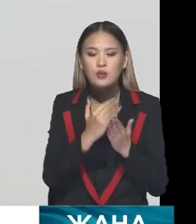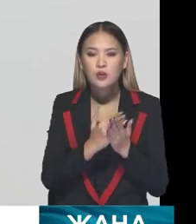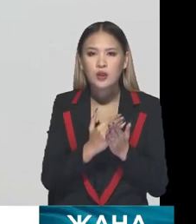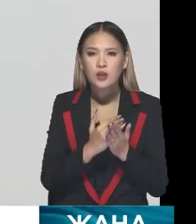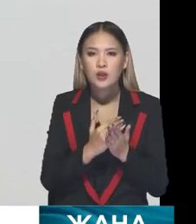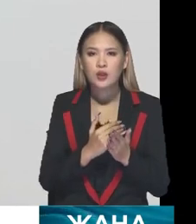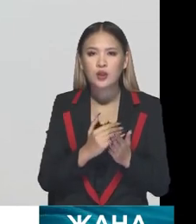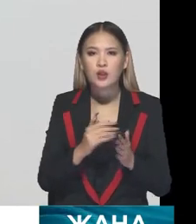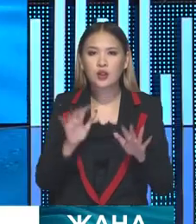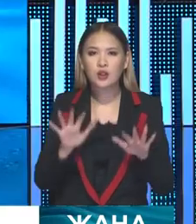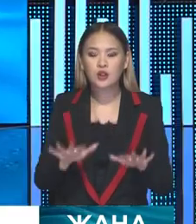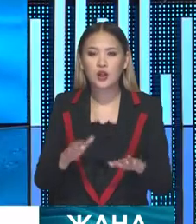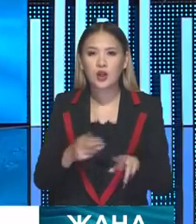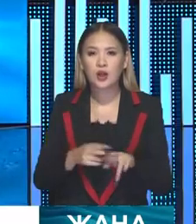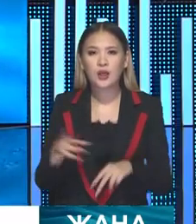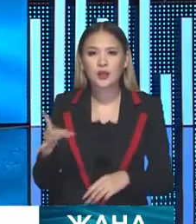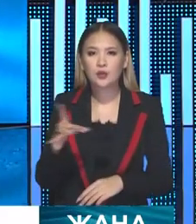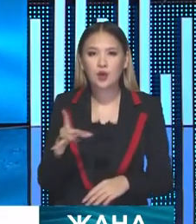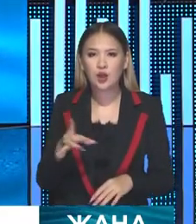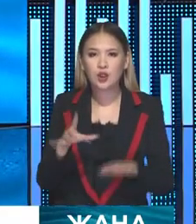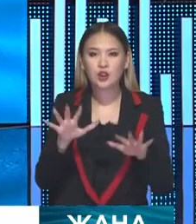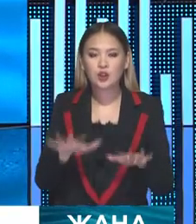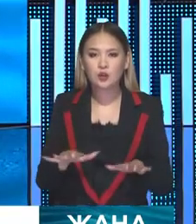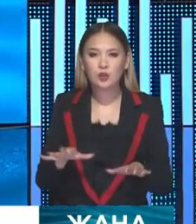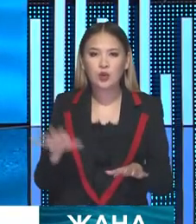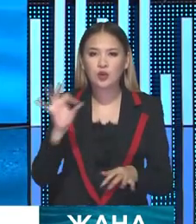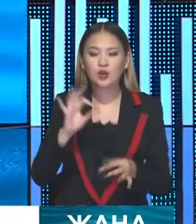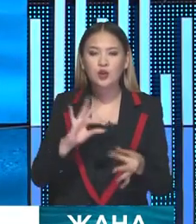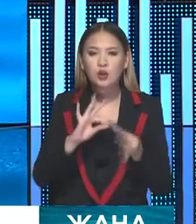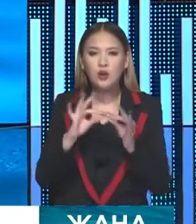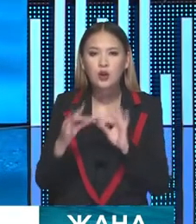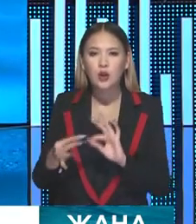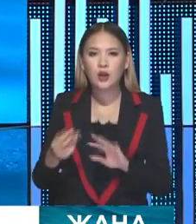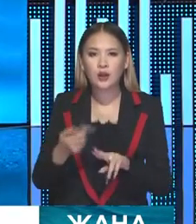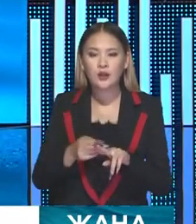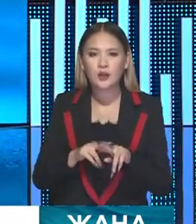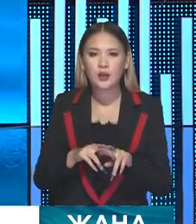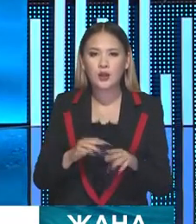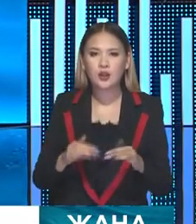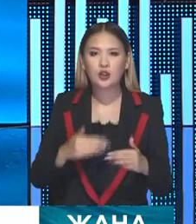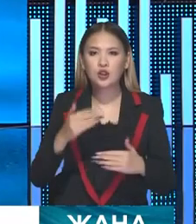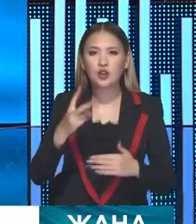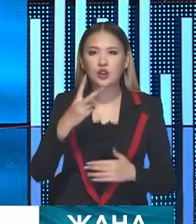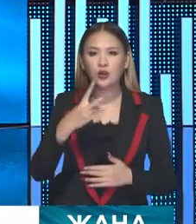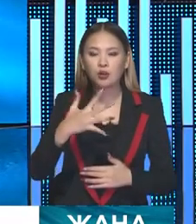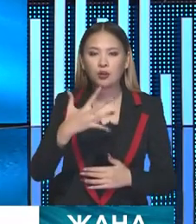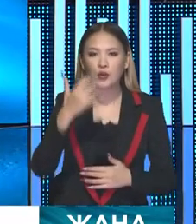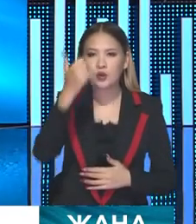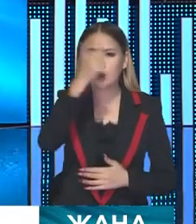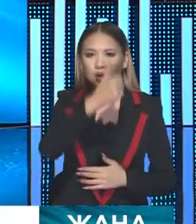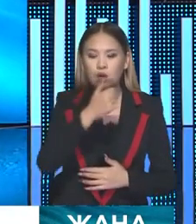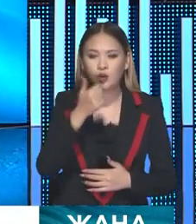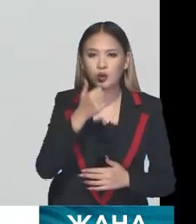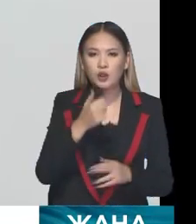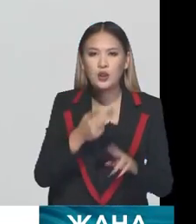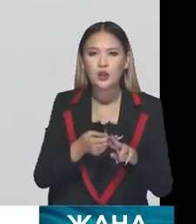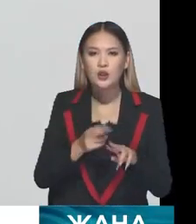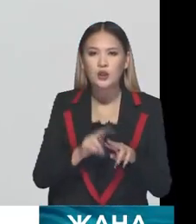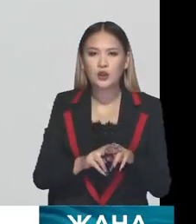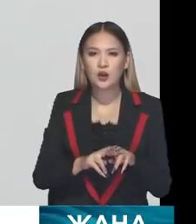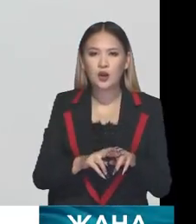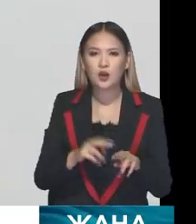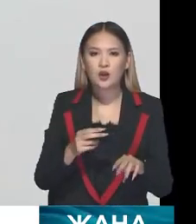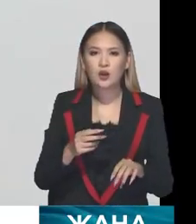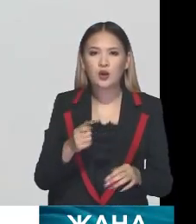желі бойынша, республикалық желі бойынша жалпы алға қойған 25-ші жылға дейінгі осы